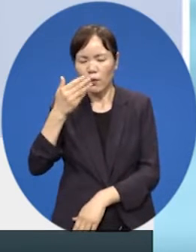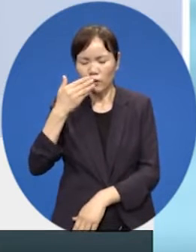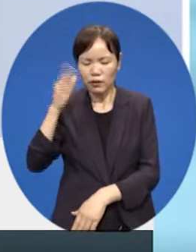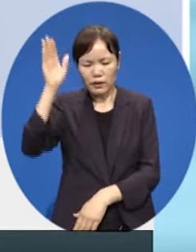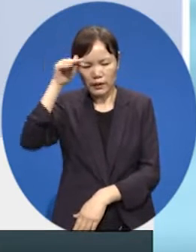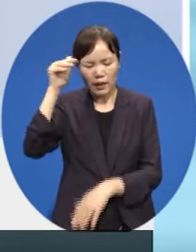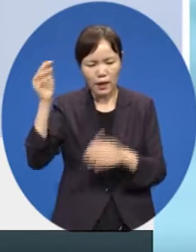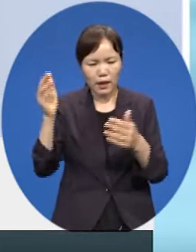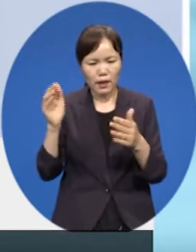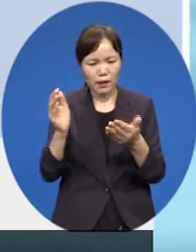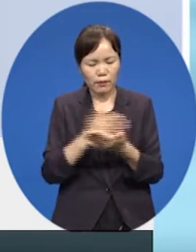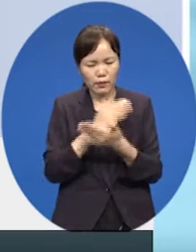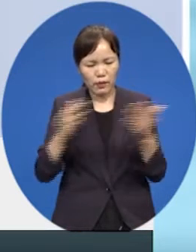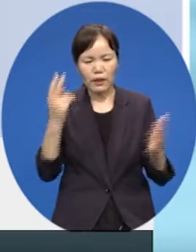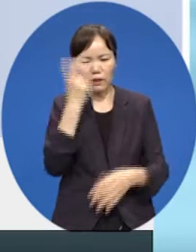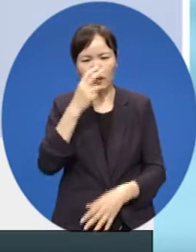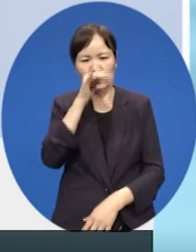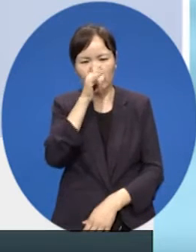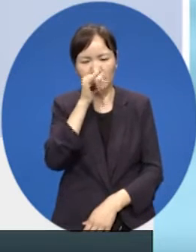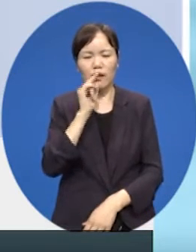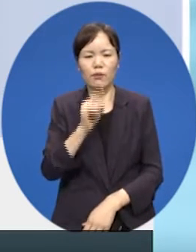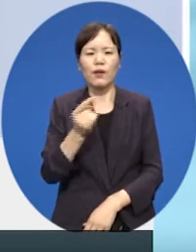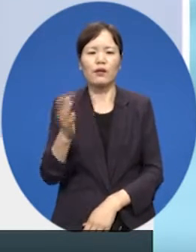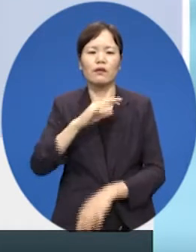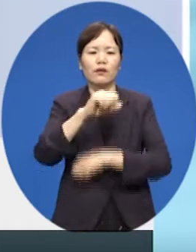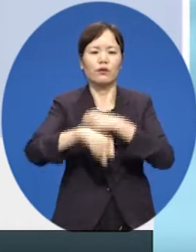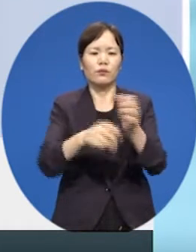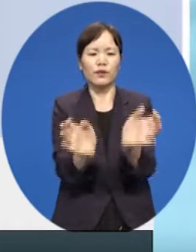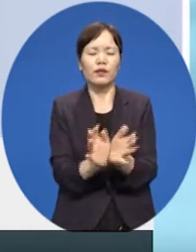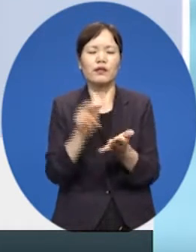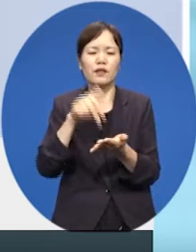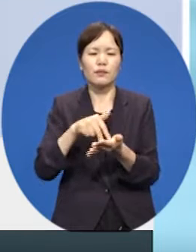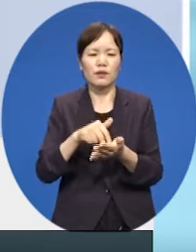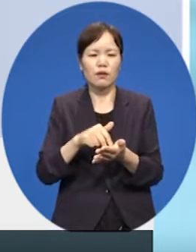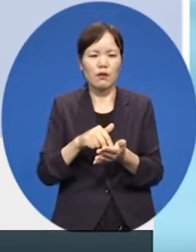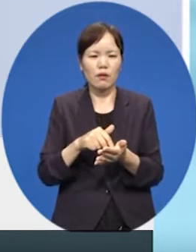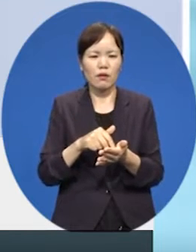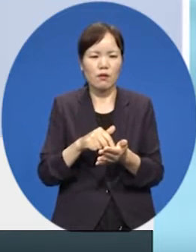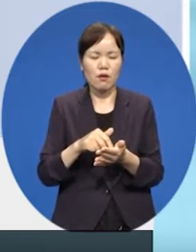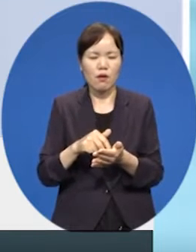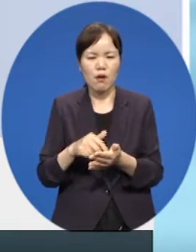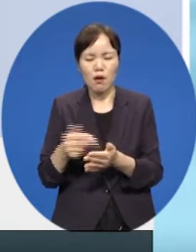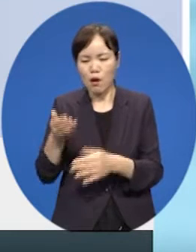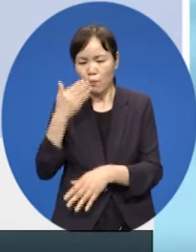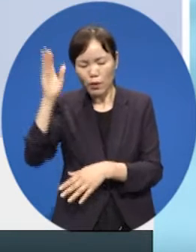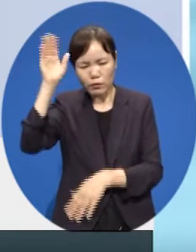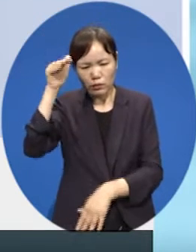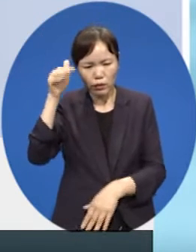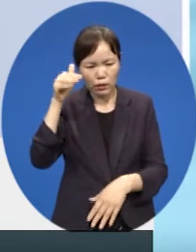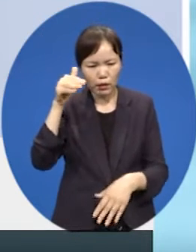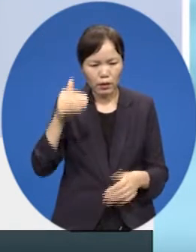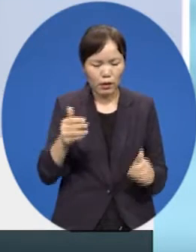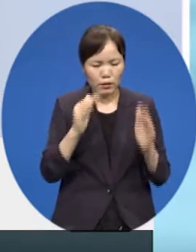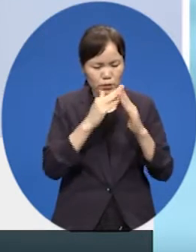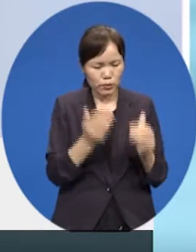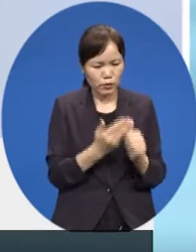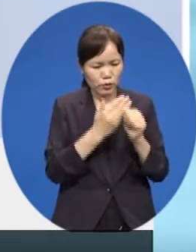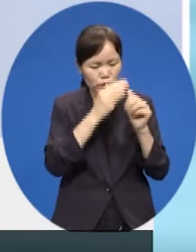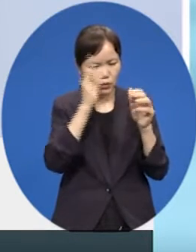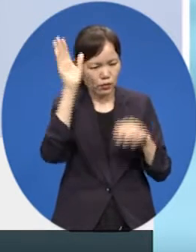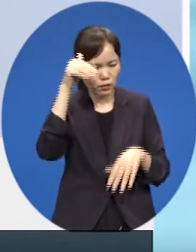이야기를 하는 것 같은데 그런데 동물 단체 측에서는 식용이 든 반려견이 든 똑같은 게 다 이렇게 이야기 하면서